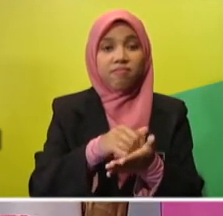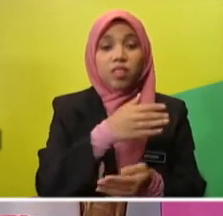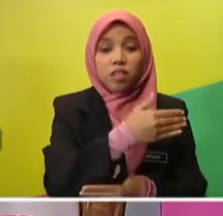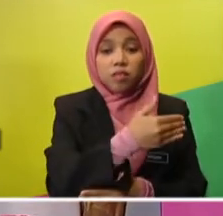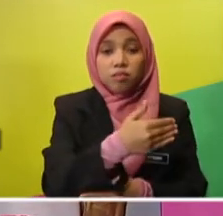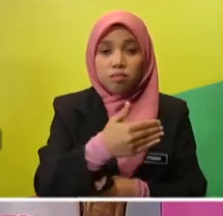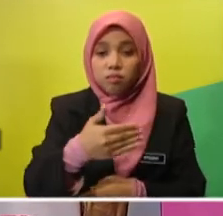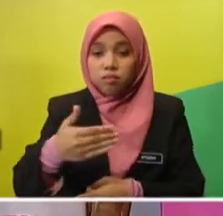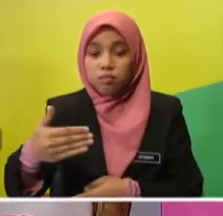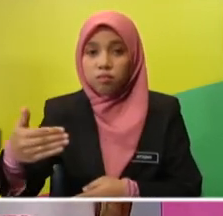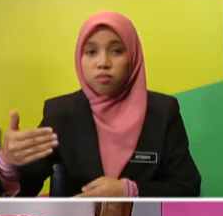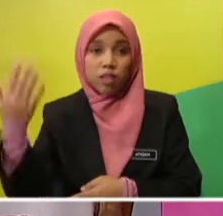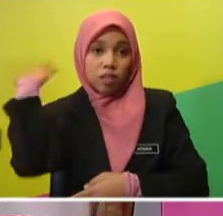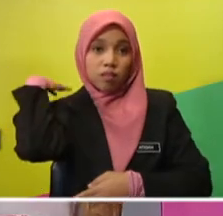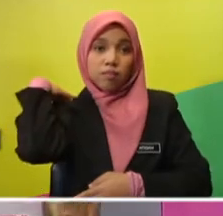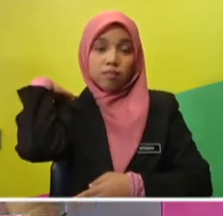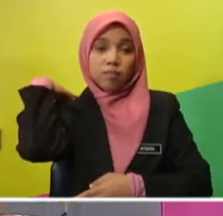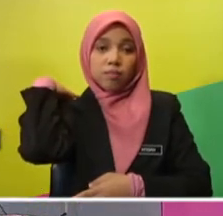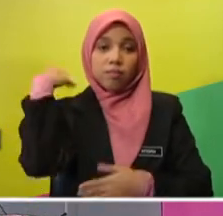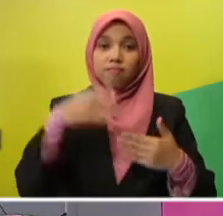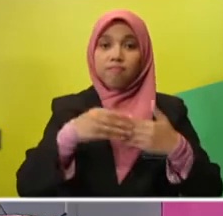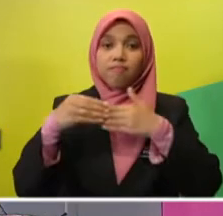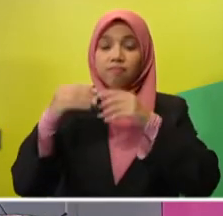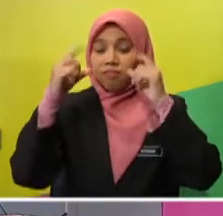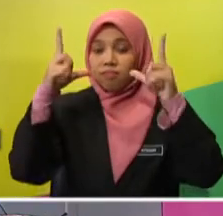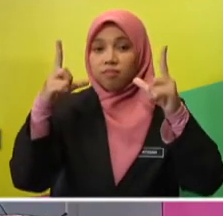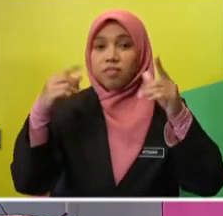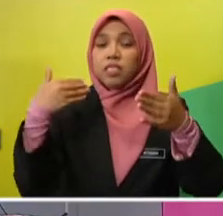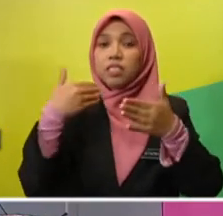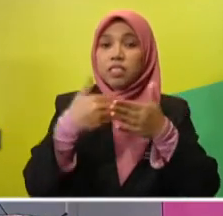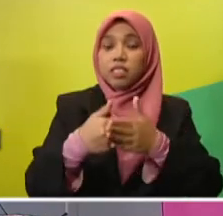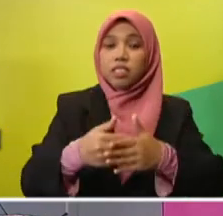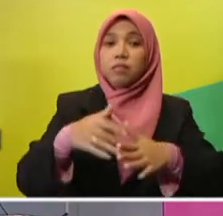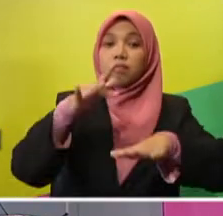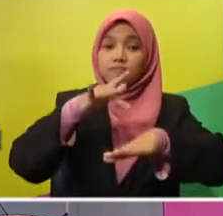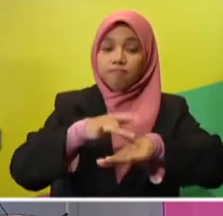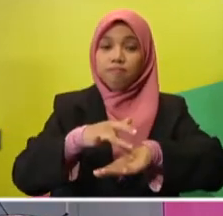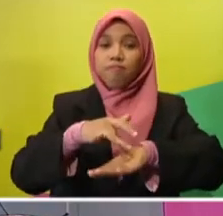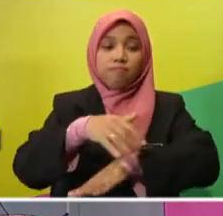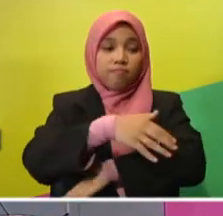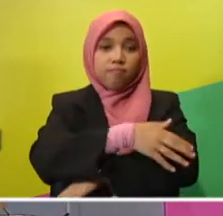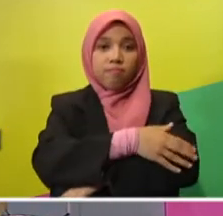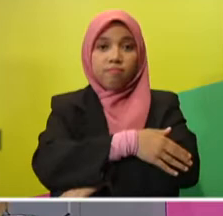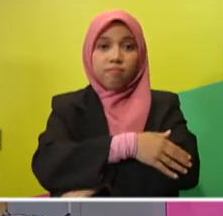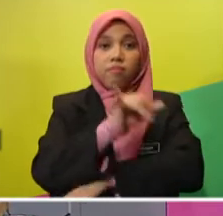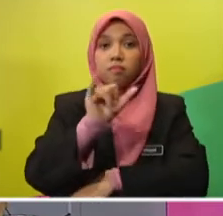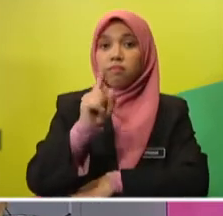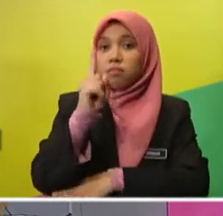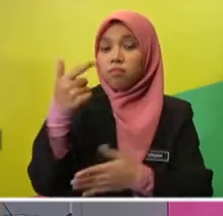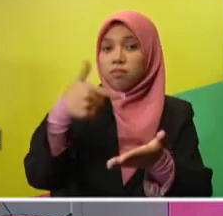sehingga menyentuh lengan yang satu lagi. Okey, betul. Bagus, Kak Rina.